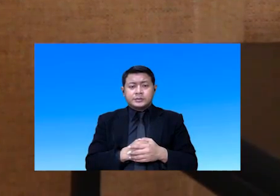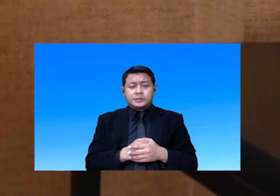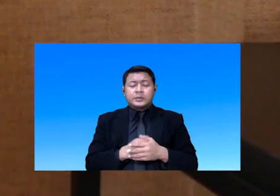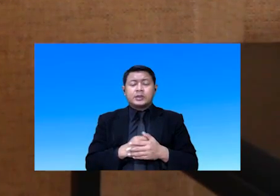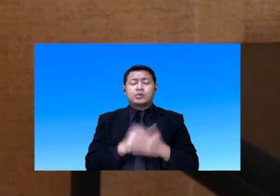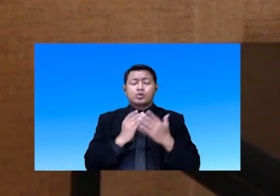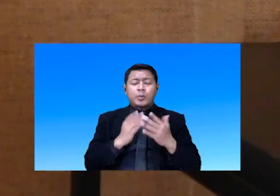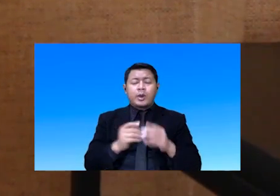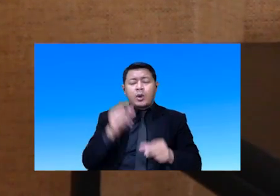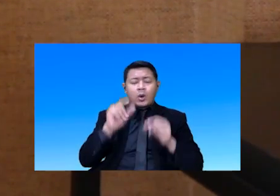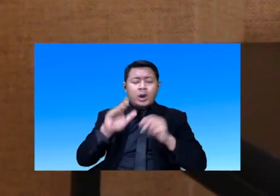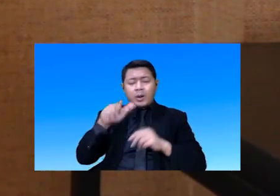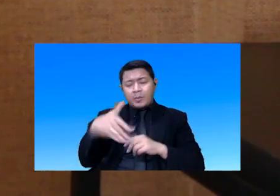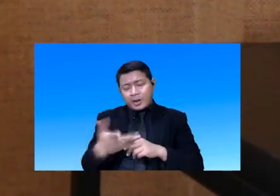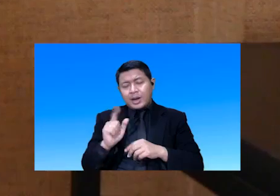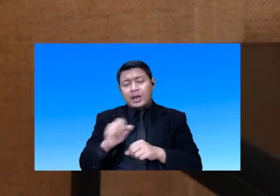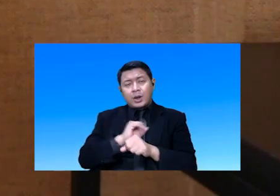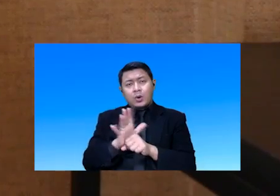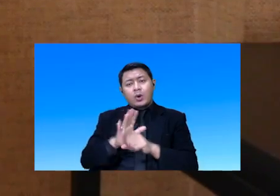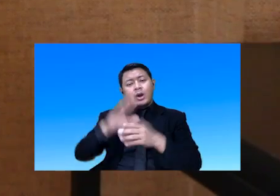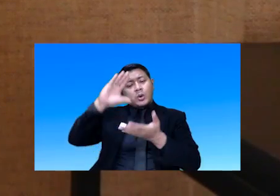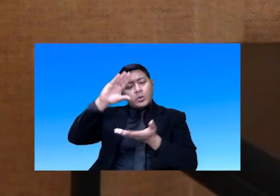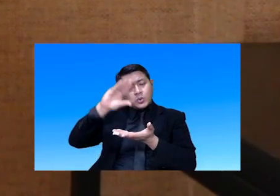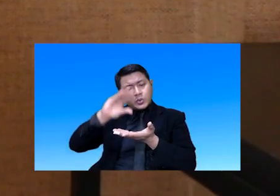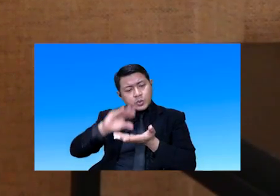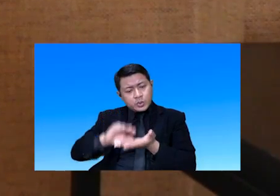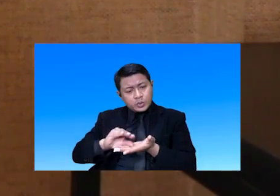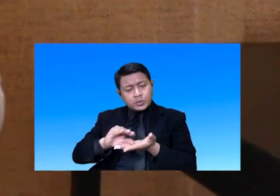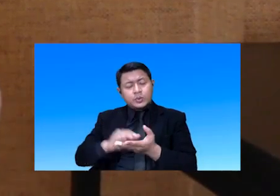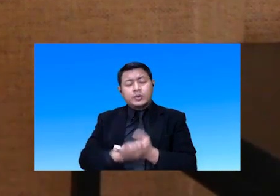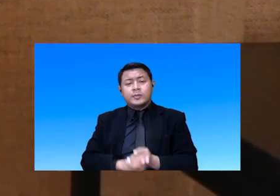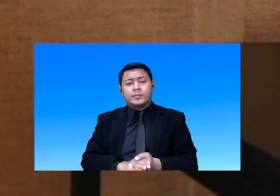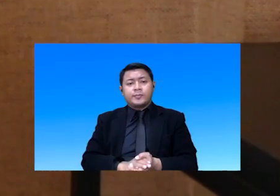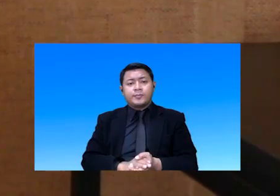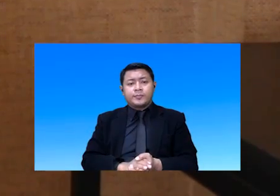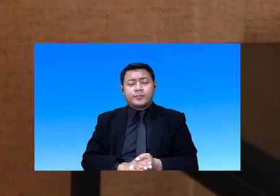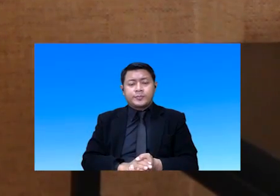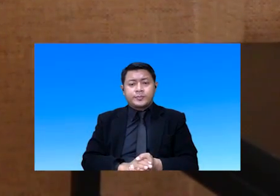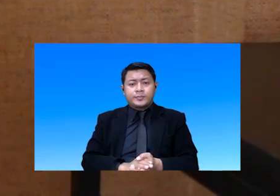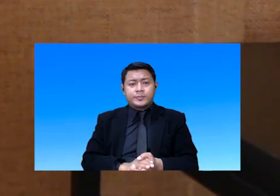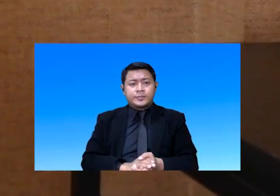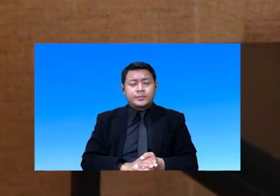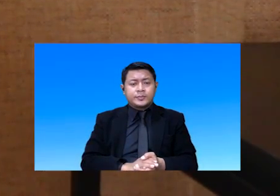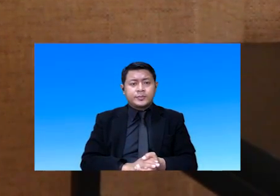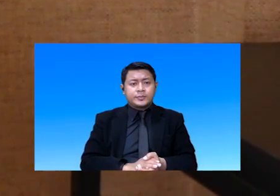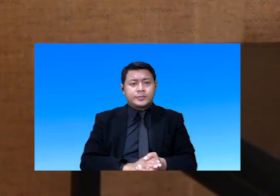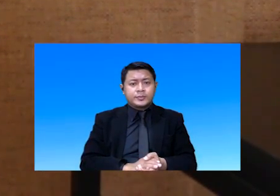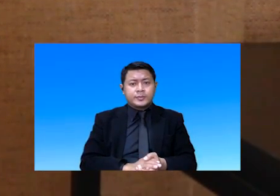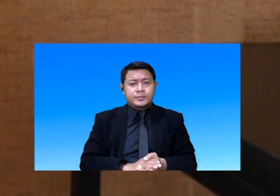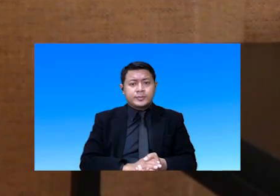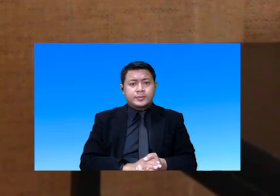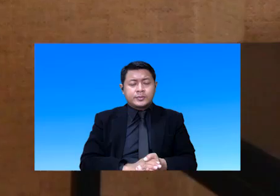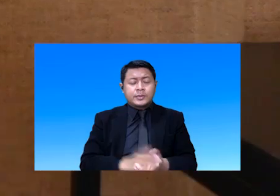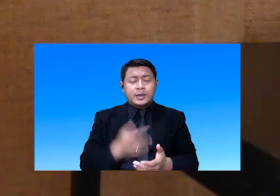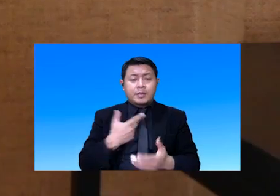ini. Mungkin kami percaya bahwa ada maksud dari Tuhan sebenarnya balik ini semua, dan kami